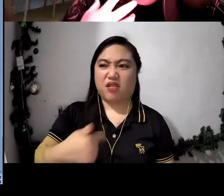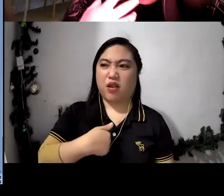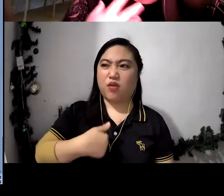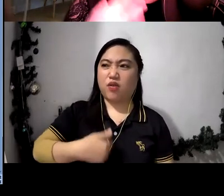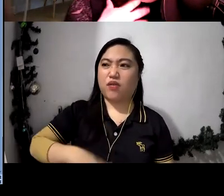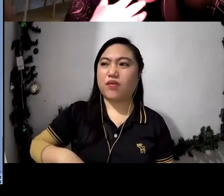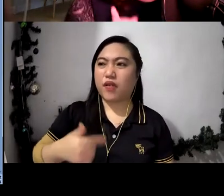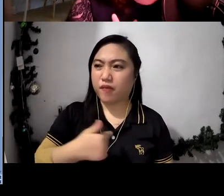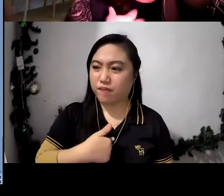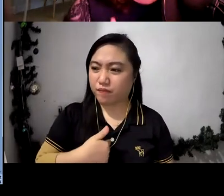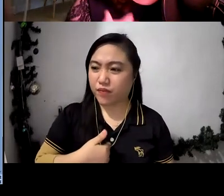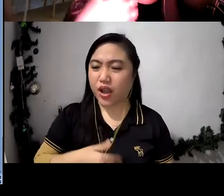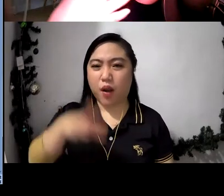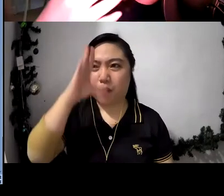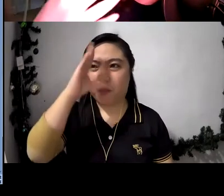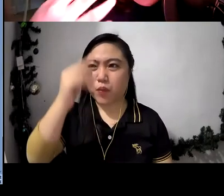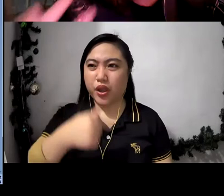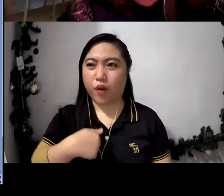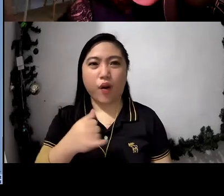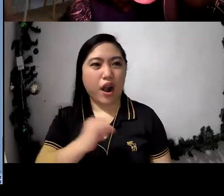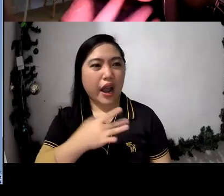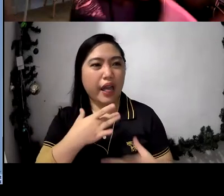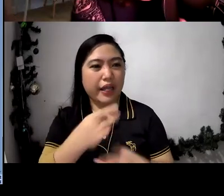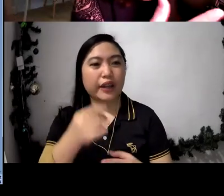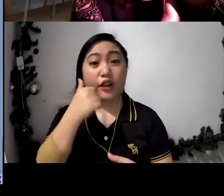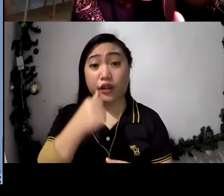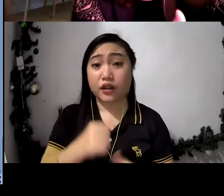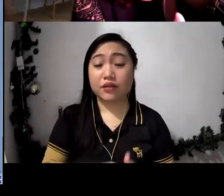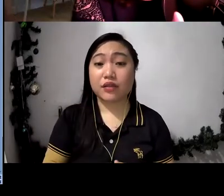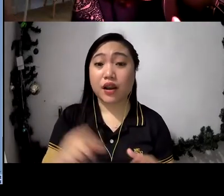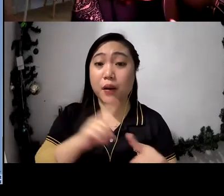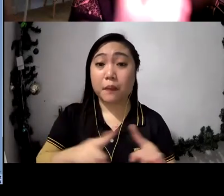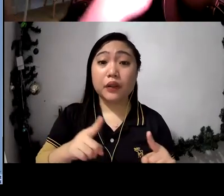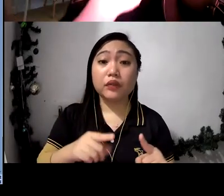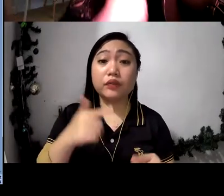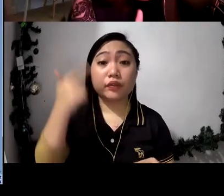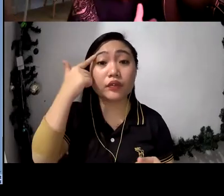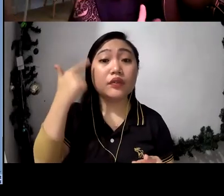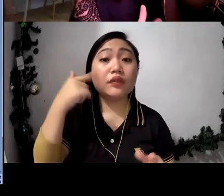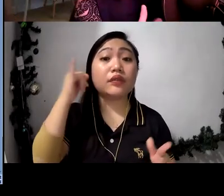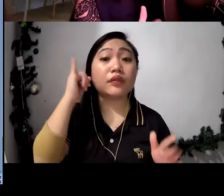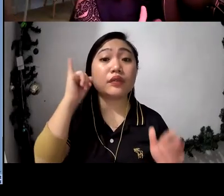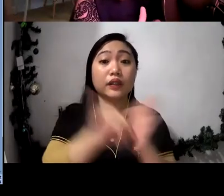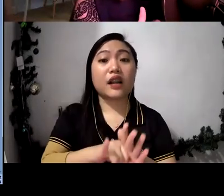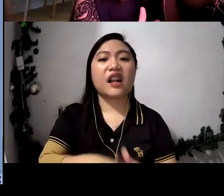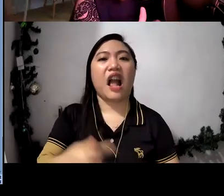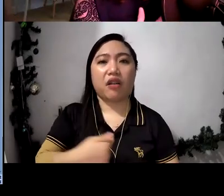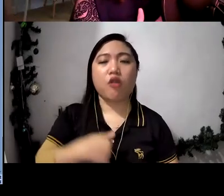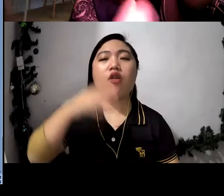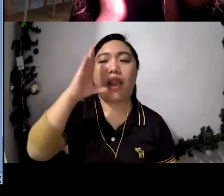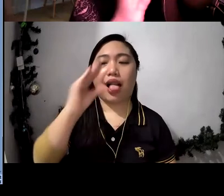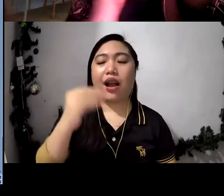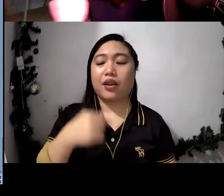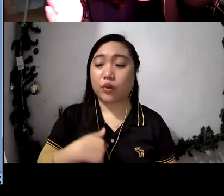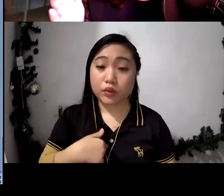rin sa, no, lalaki ka na attracted ka sa babae. At ang gender identity mo, lalaki ka, no?